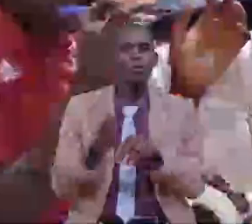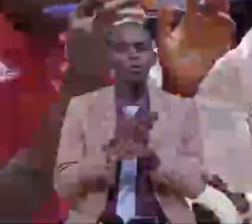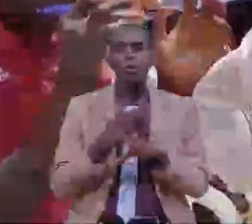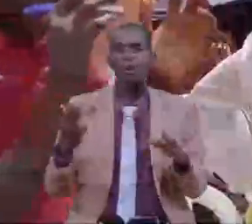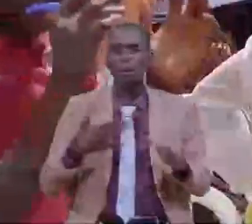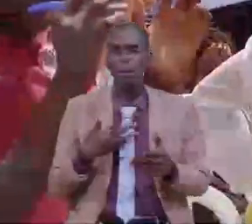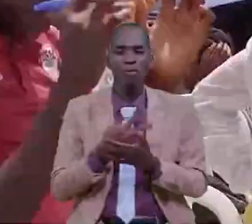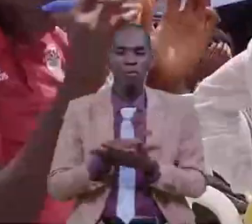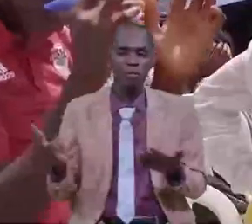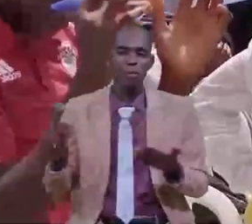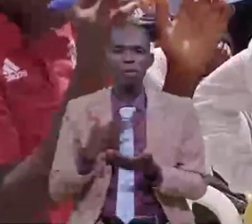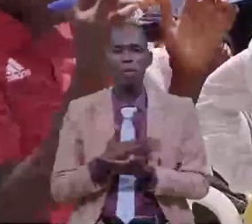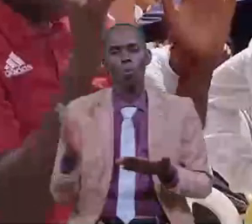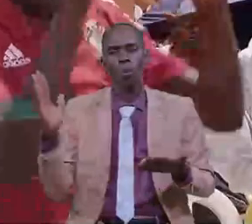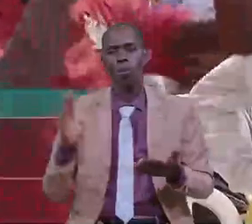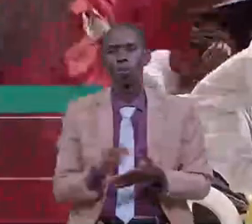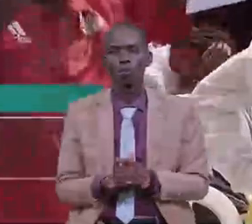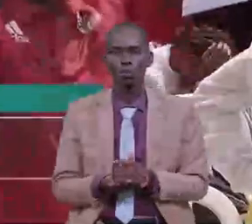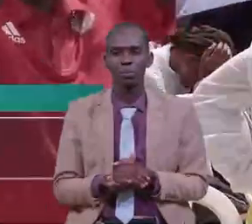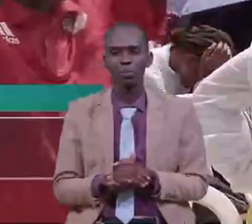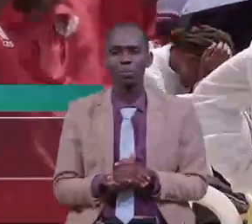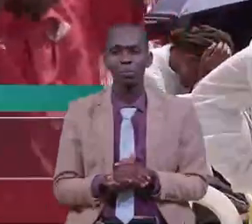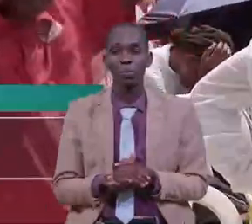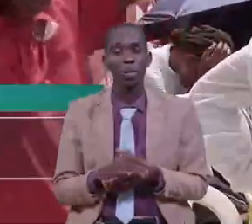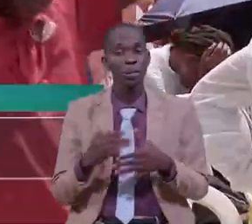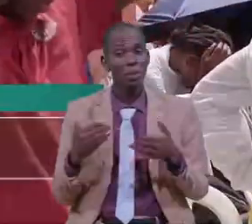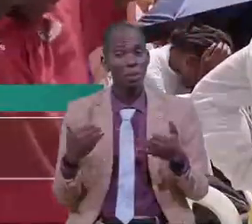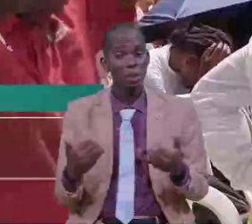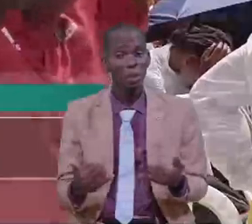Tu as ôté mon échec.